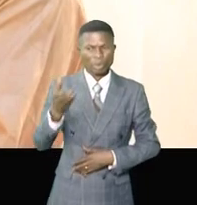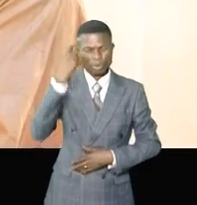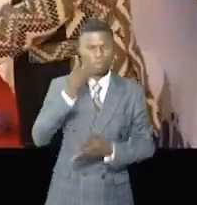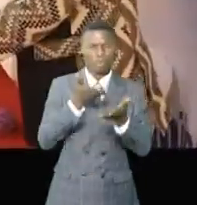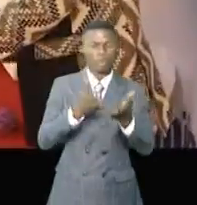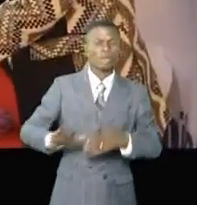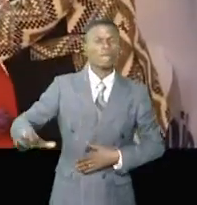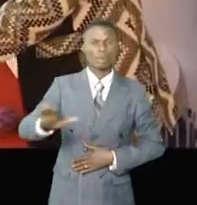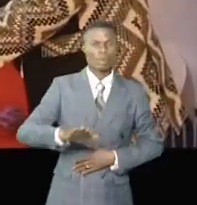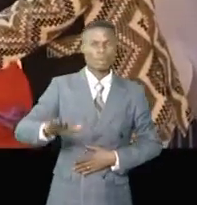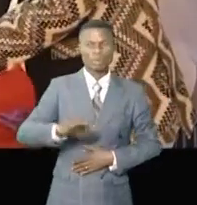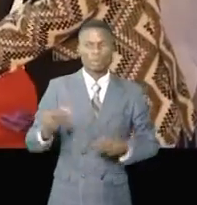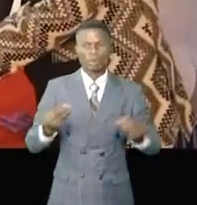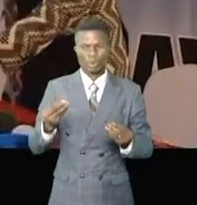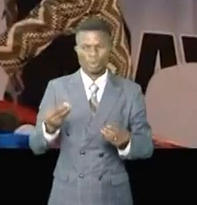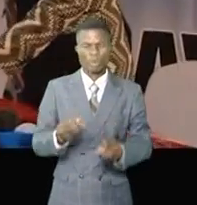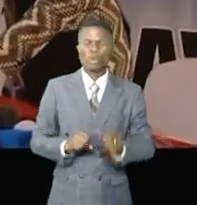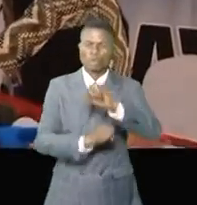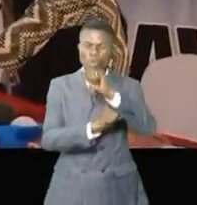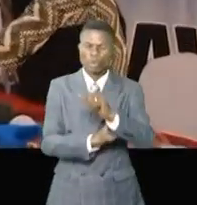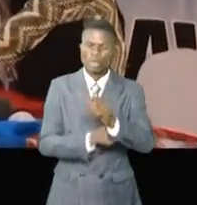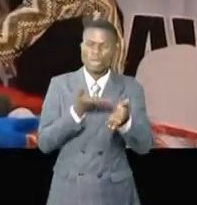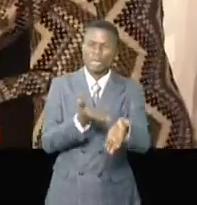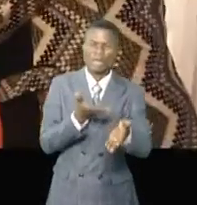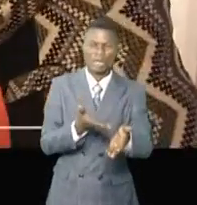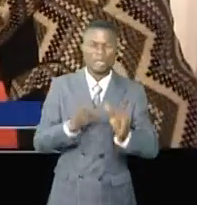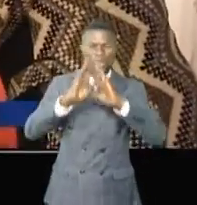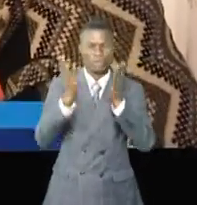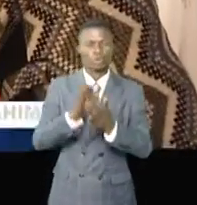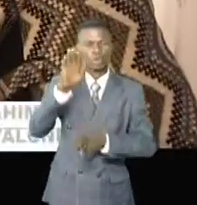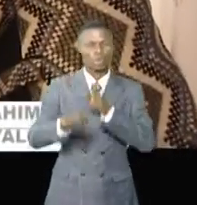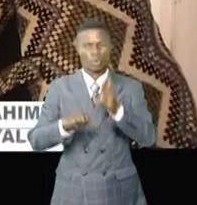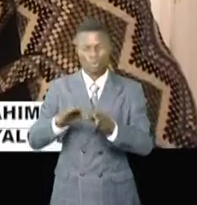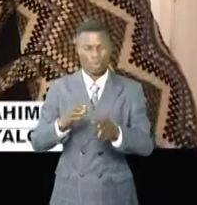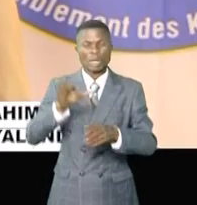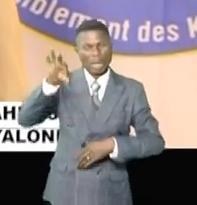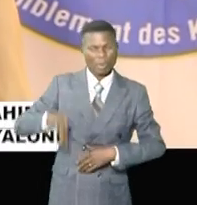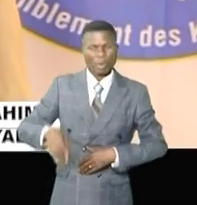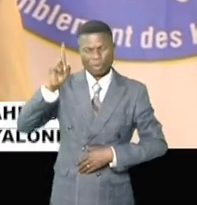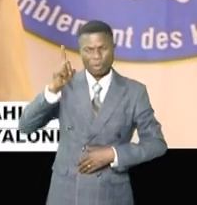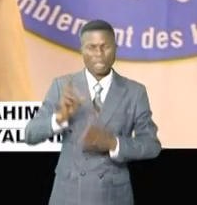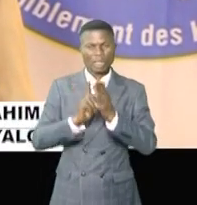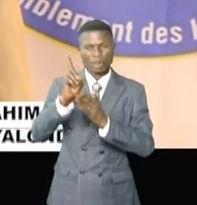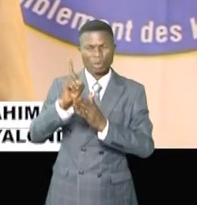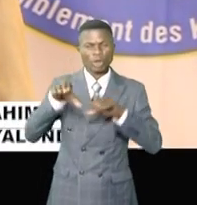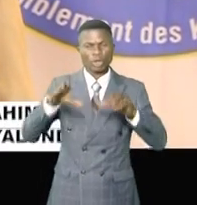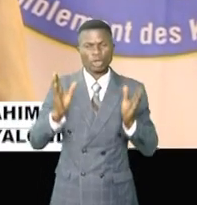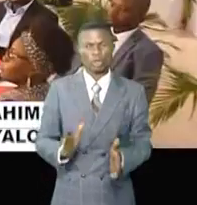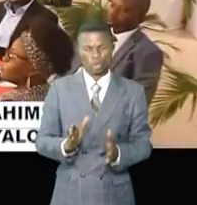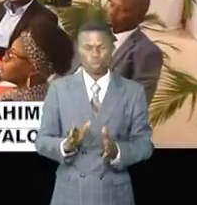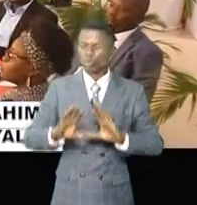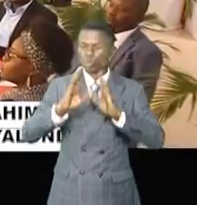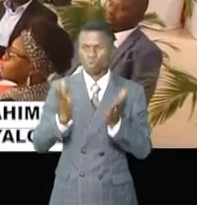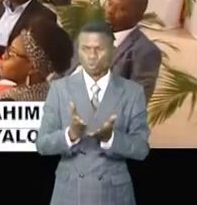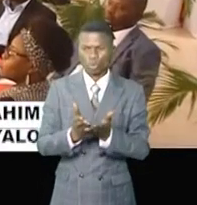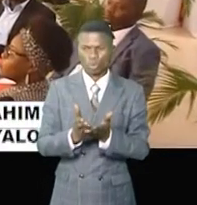servir son pays afin de l'appuyer et l'accompagner dans toute démarche visant l'intérêt et le développement des Congolais sans exception,